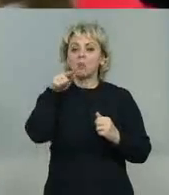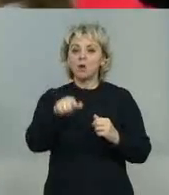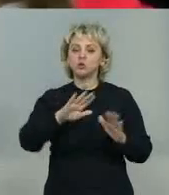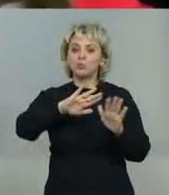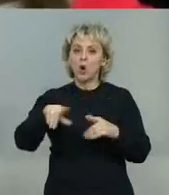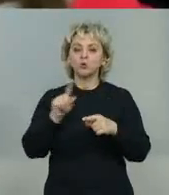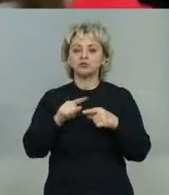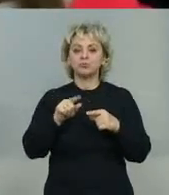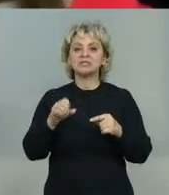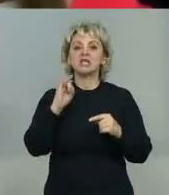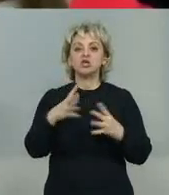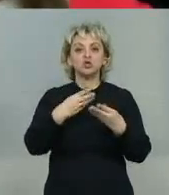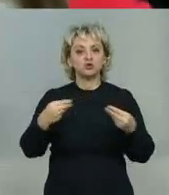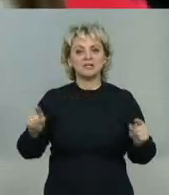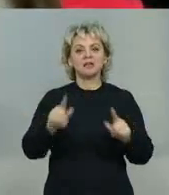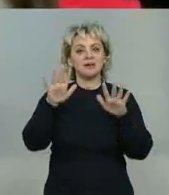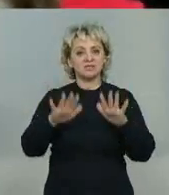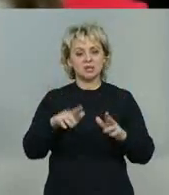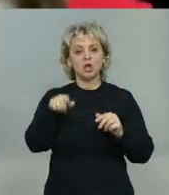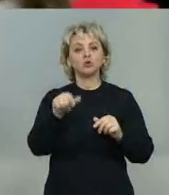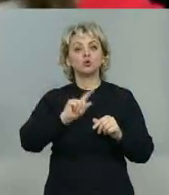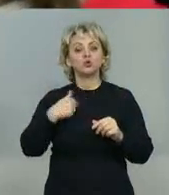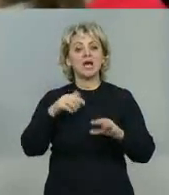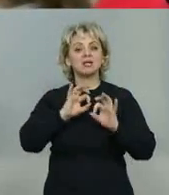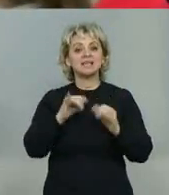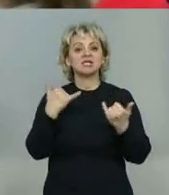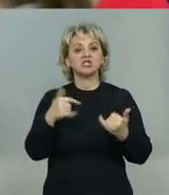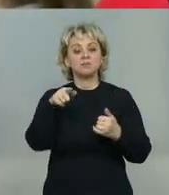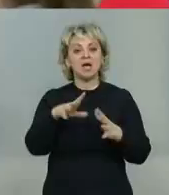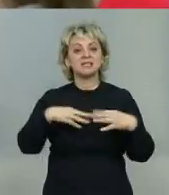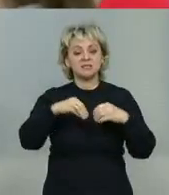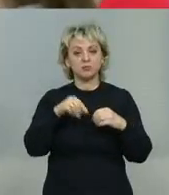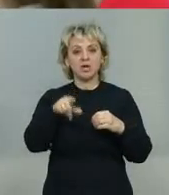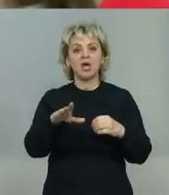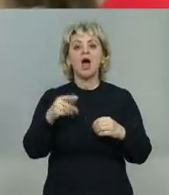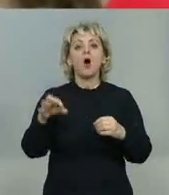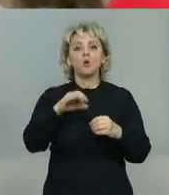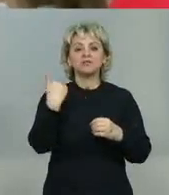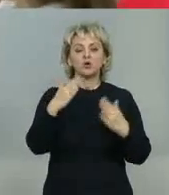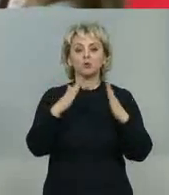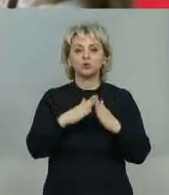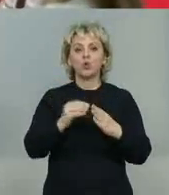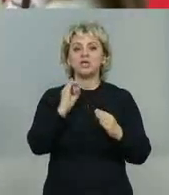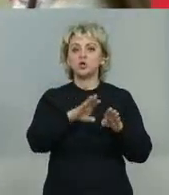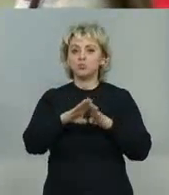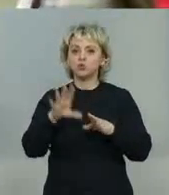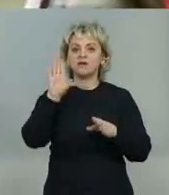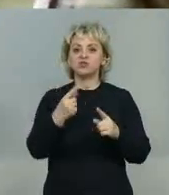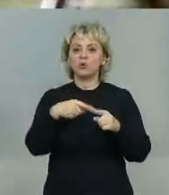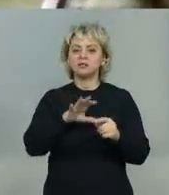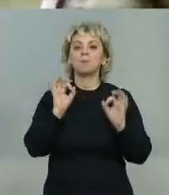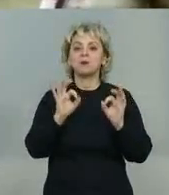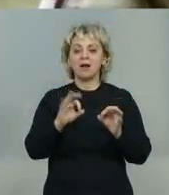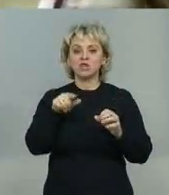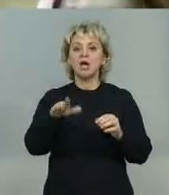Благополучие проходит быстро и исчезает навсегда. То, что я рассказал тебе о твоей семье, о твоем доме и имуществе, все это